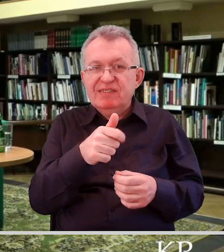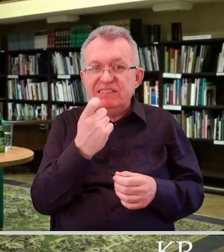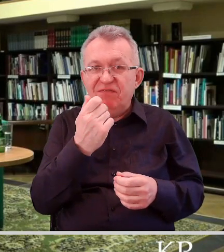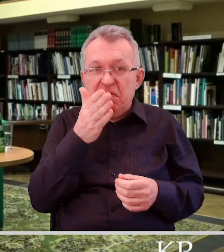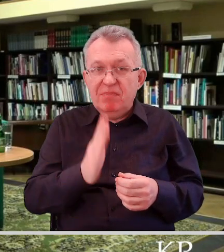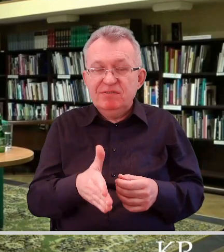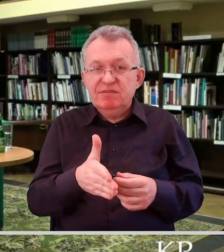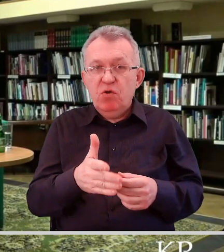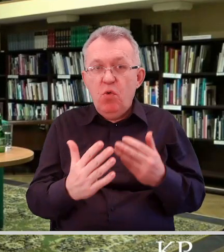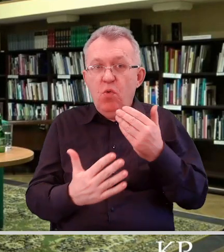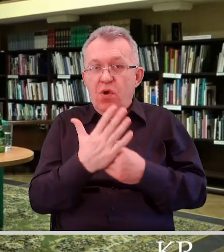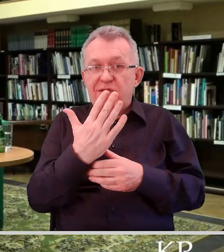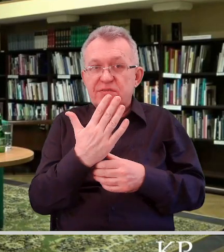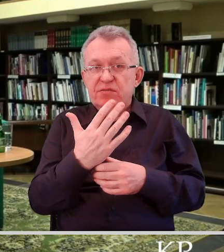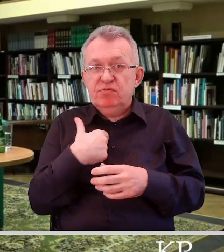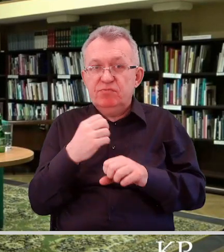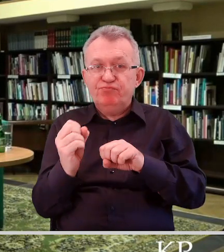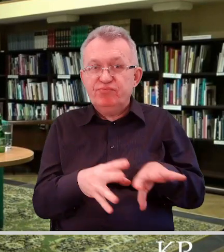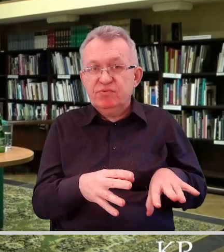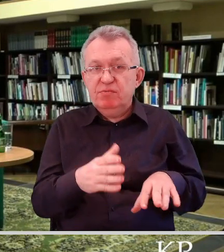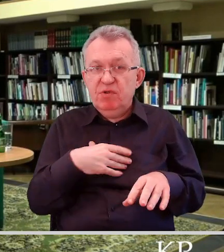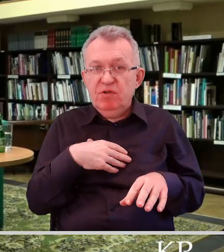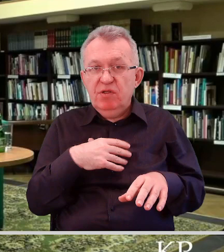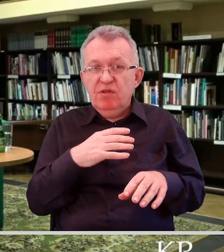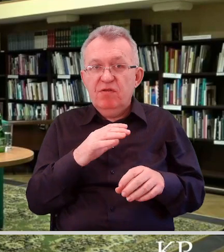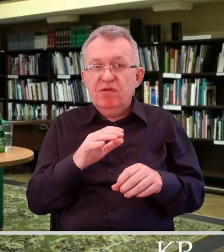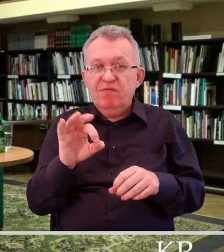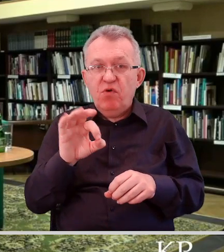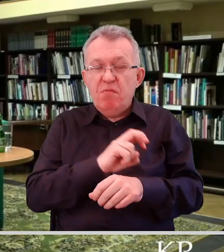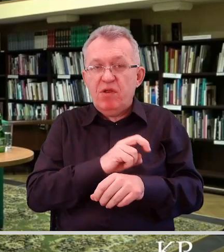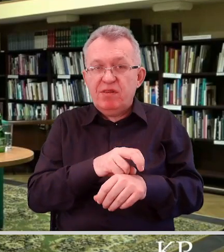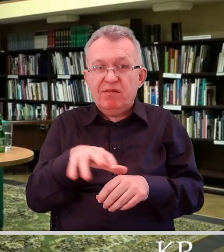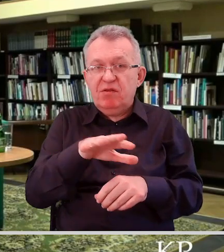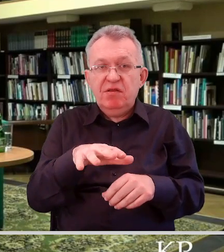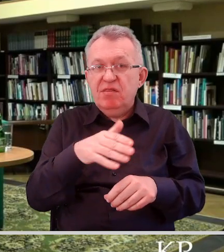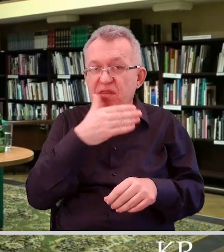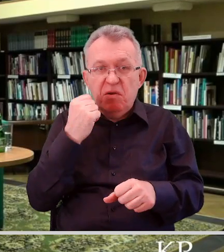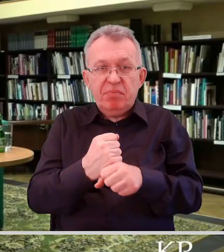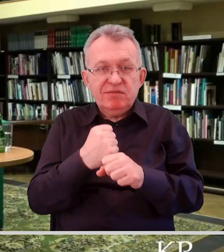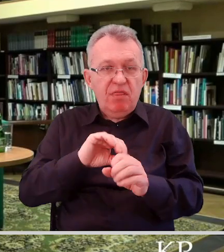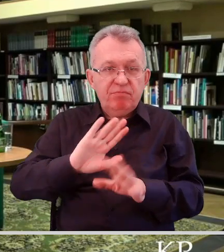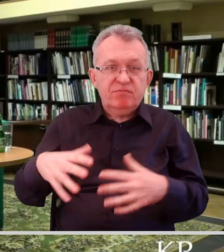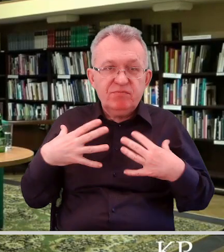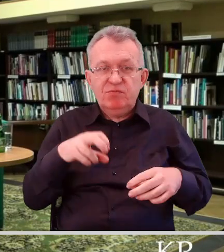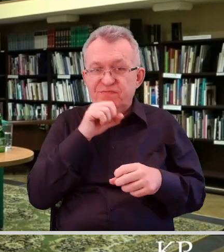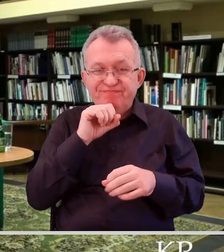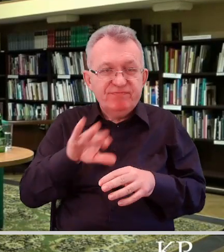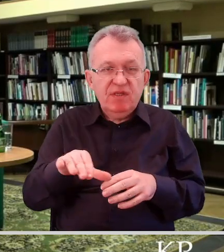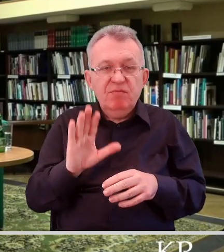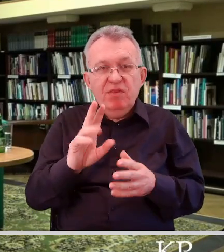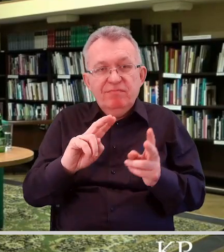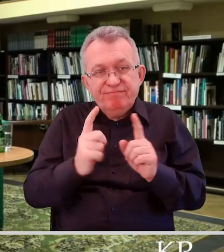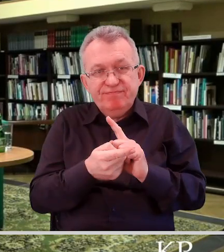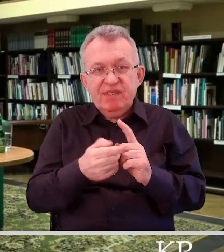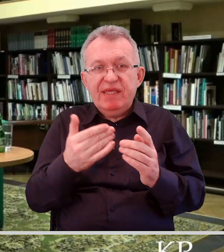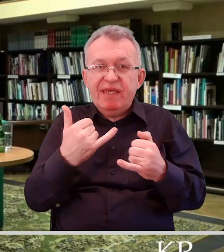się okaże, że po pierwsze porzuciłyśmy te biedne lokalne projektantki i one nie mają pracy, albo że jest